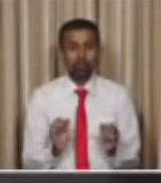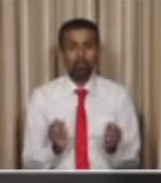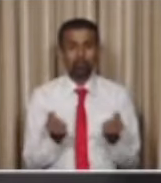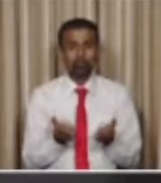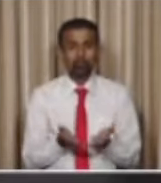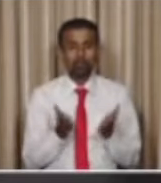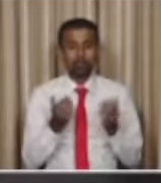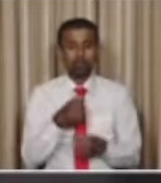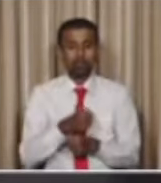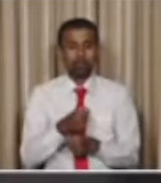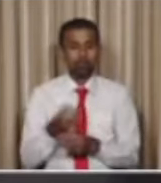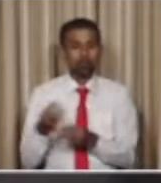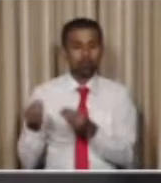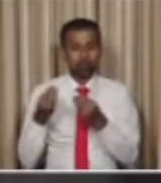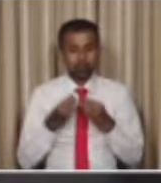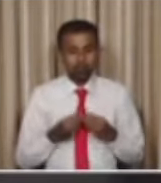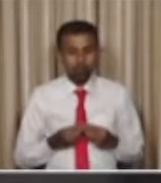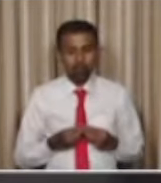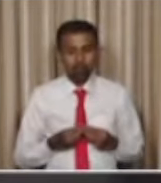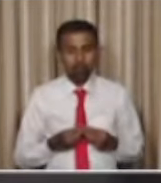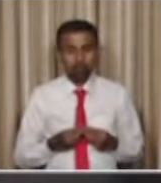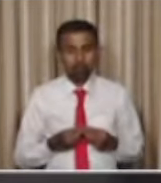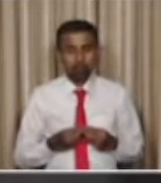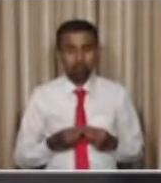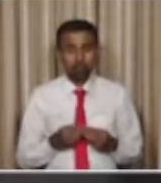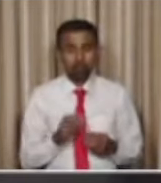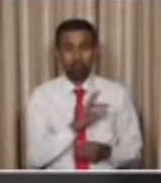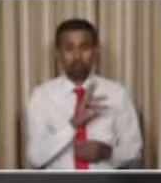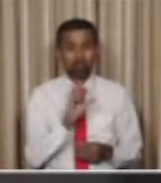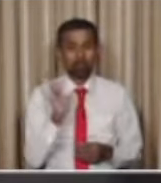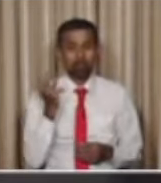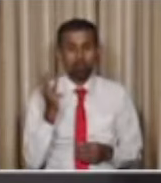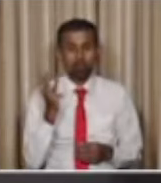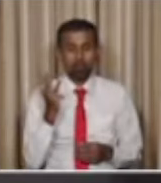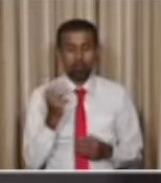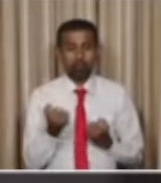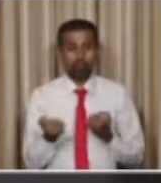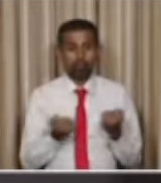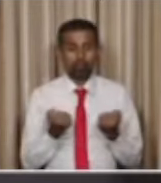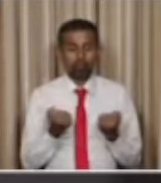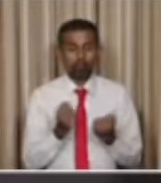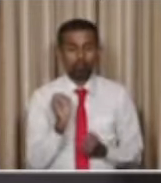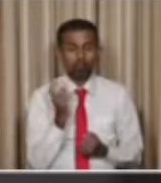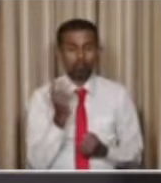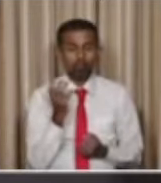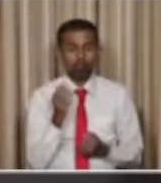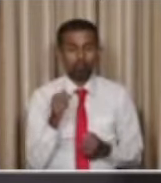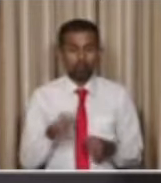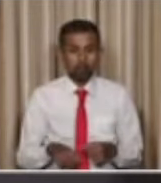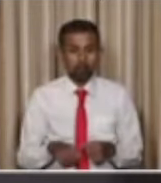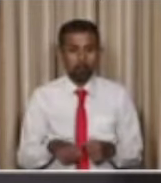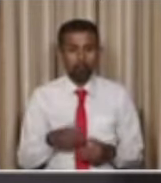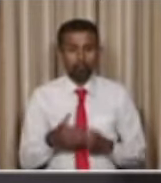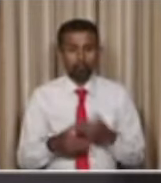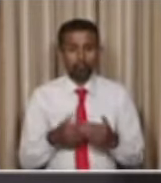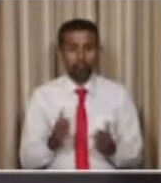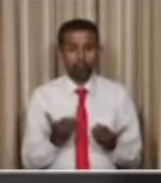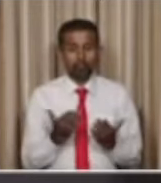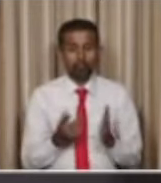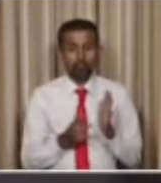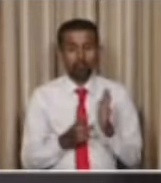රජයේ ප්‍රධානයක් ලෙස ක්‍රියාත්මක වූ 19.90 සුවසැරිය ගිලන් රථ සේවාව දැන් පවත්වාගෙන යනු ලබන්නේ